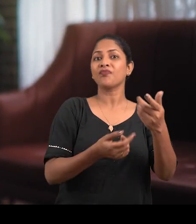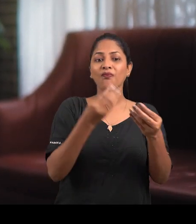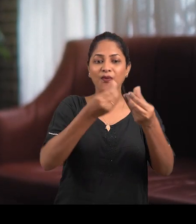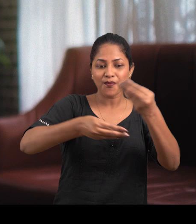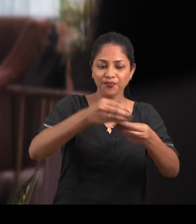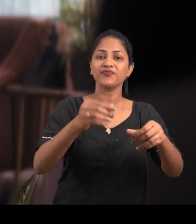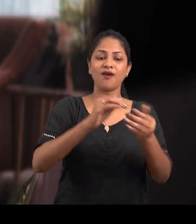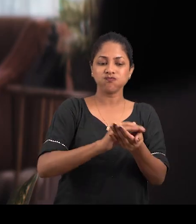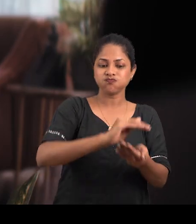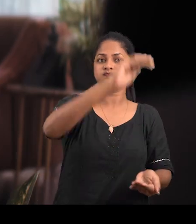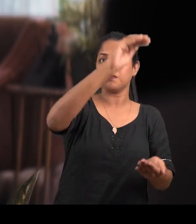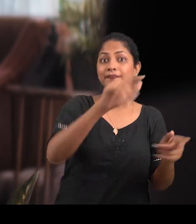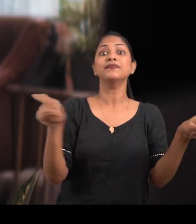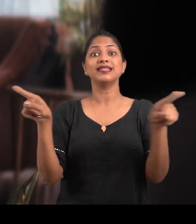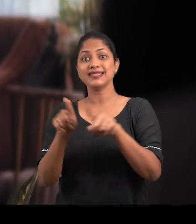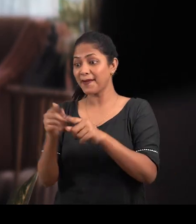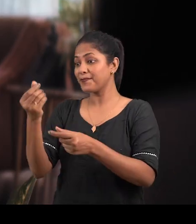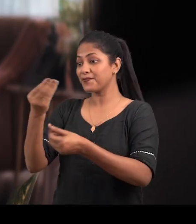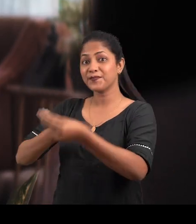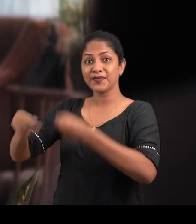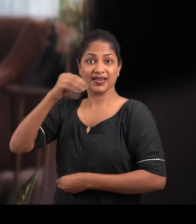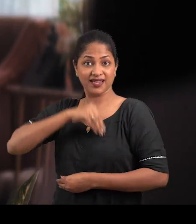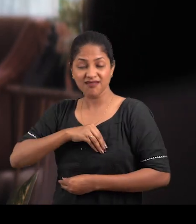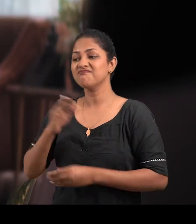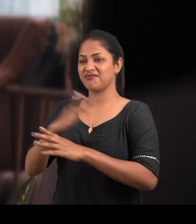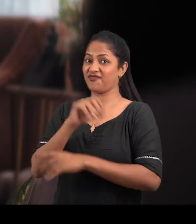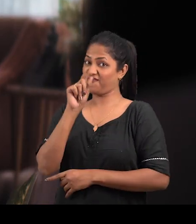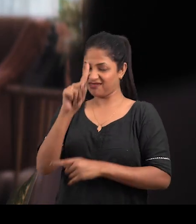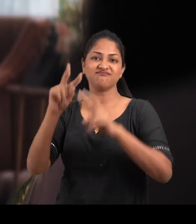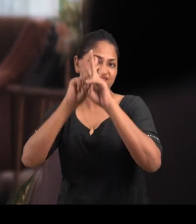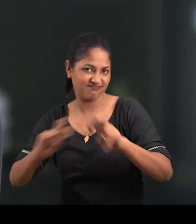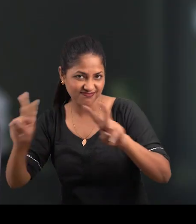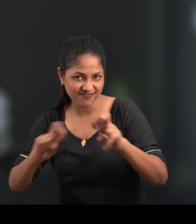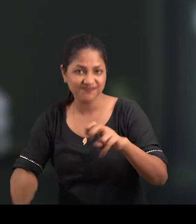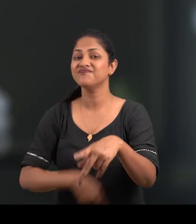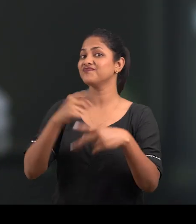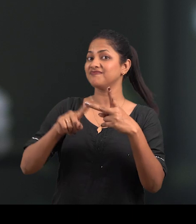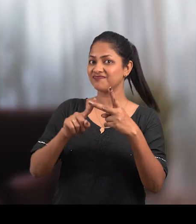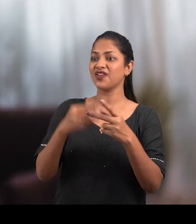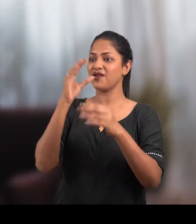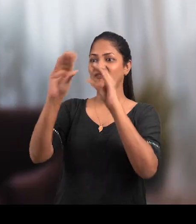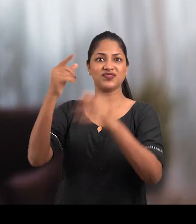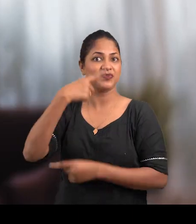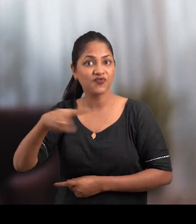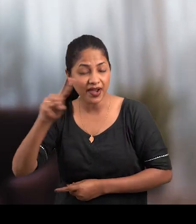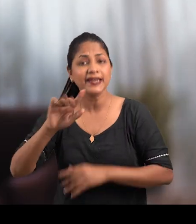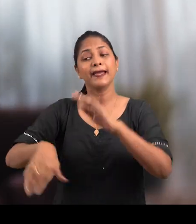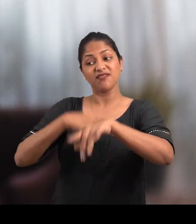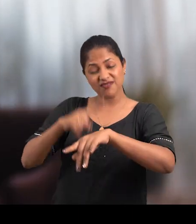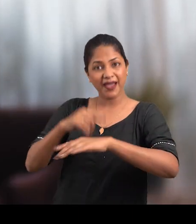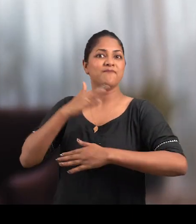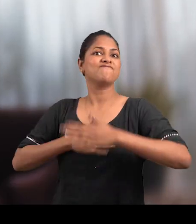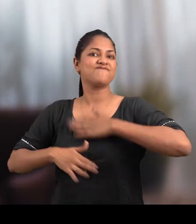ಉಪಯೋಗಿಸಿ ಬೆಳೆಸಿದೀನೋ ಹಾಗೇನೆ ಹಣವನ್ನ ಬೆಳೆಸೋದಕ್ಕೆ ಮೊದಲು ರಿಸರ್ಚ್ ಮಾಡಬೇಕು, ನಂತರ ಸರಿಯಾದ ಹೂಡಿಕೆ ಮತ್ತು